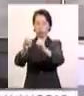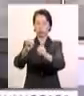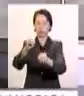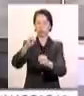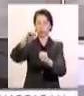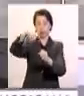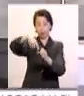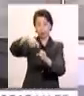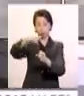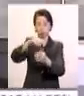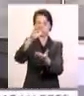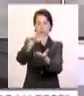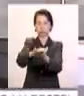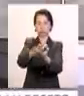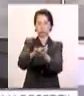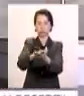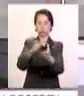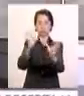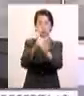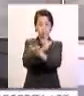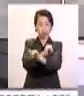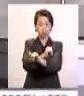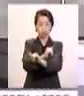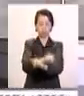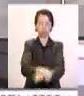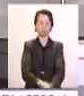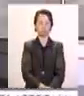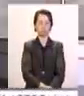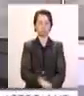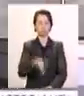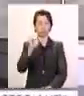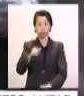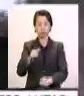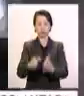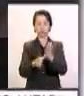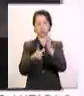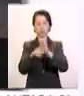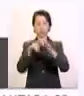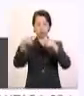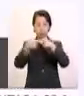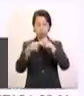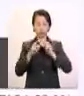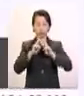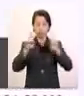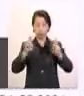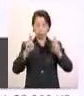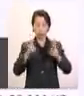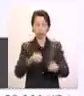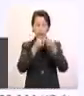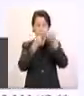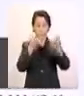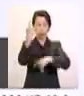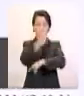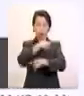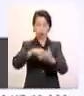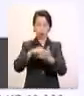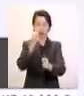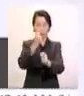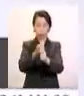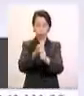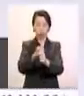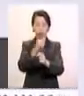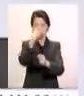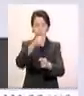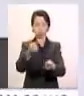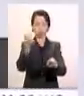diesel bagi sekolah di Sarawak yang dihadapinya. Ya, Timbalan Pendakwa Raya Ahmad Akram Garib memaklumkan hari ini ditetapkan untuk